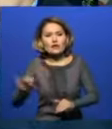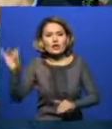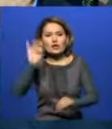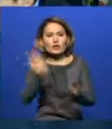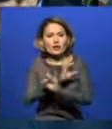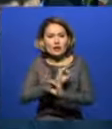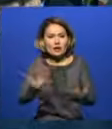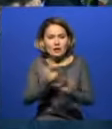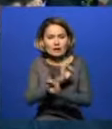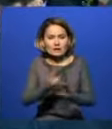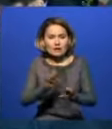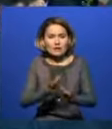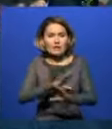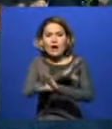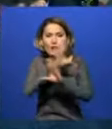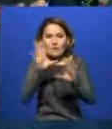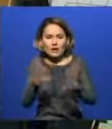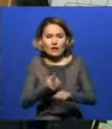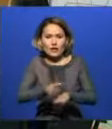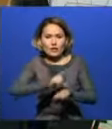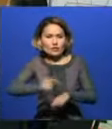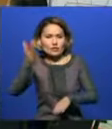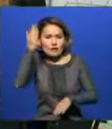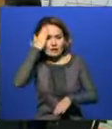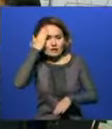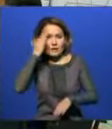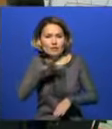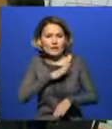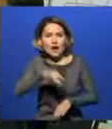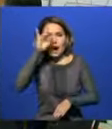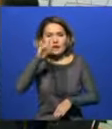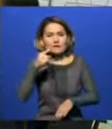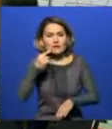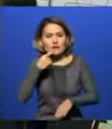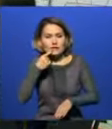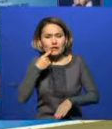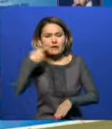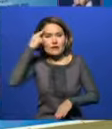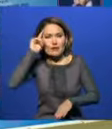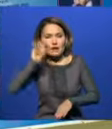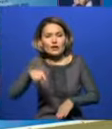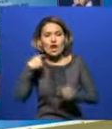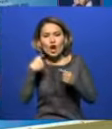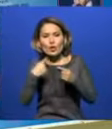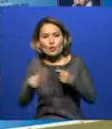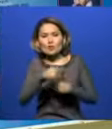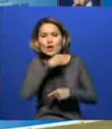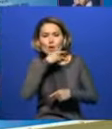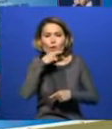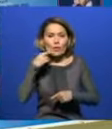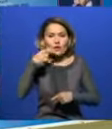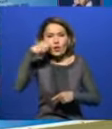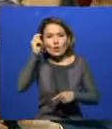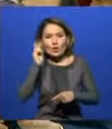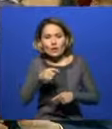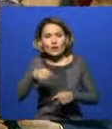тұлғаның қабілетін ұштауға ықпал ету олимпиаданың басты міндеті. Қазақ тілінің құдіретін өзге ұлттарды насихаттауда, қазақша ән